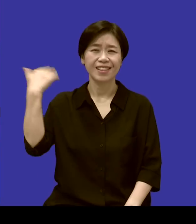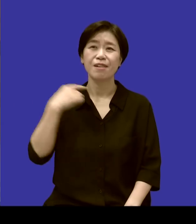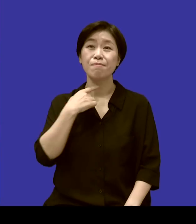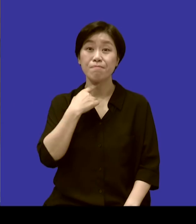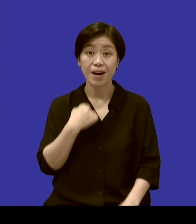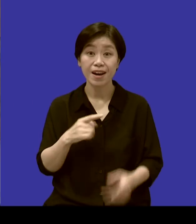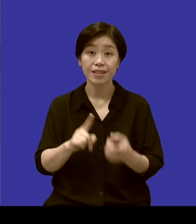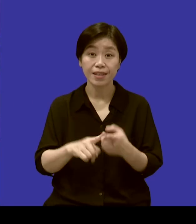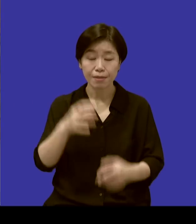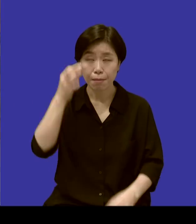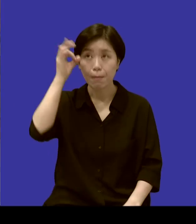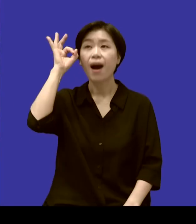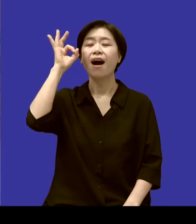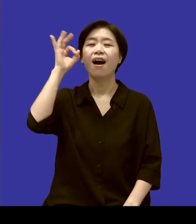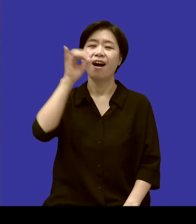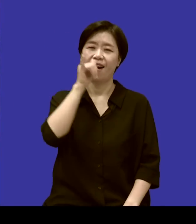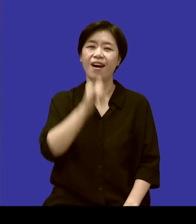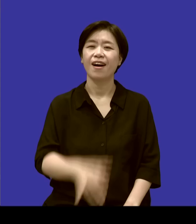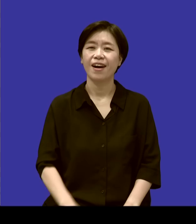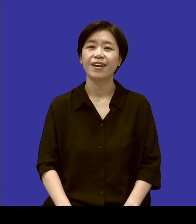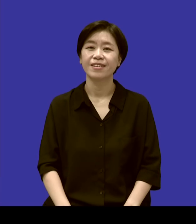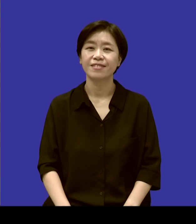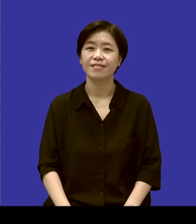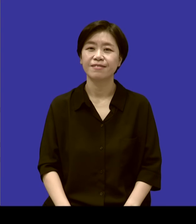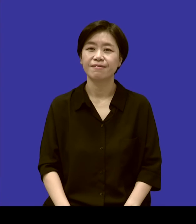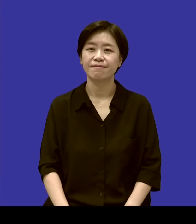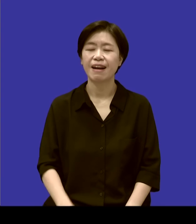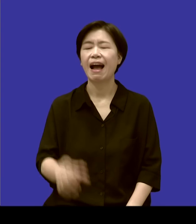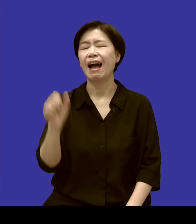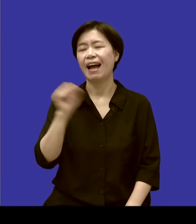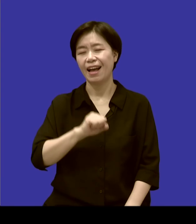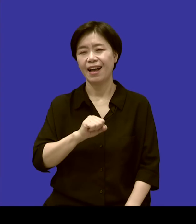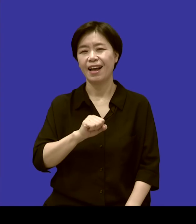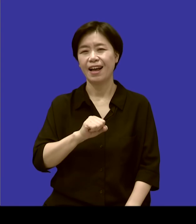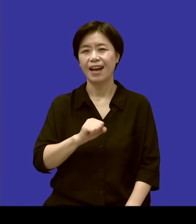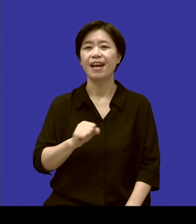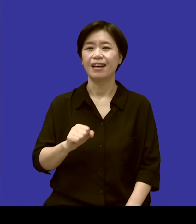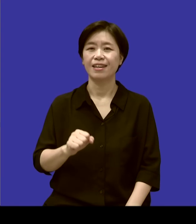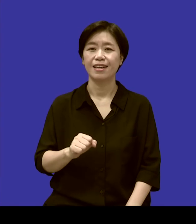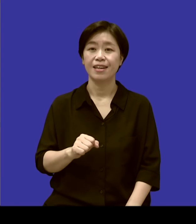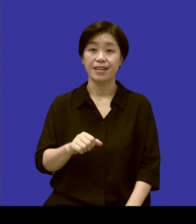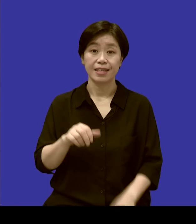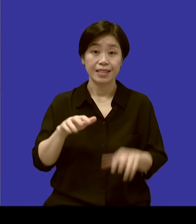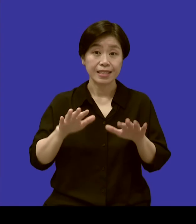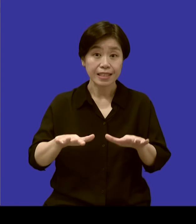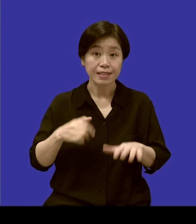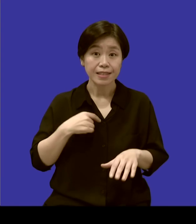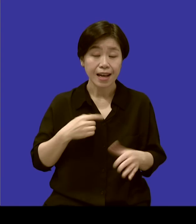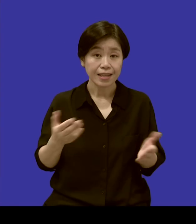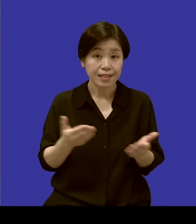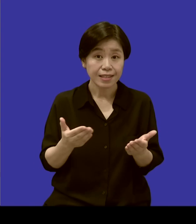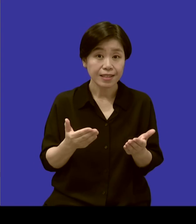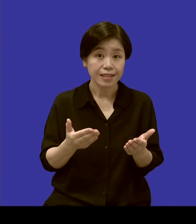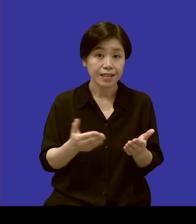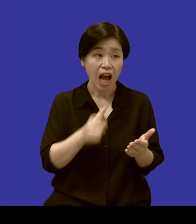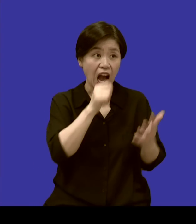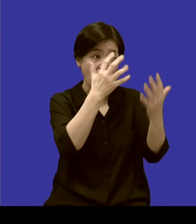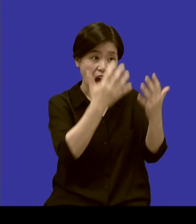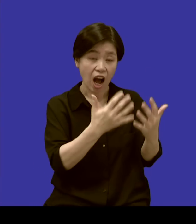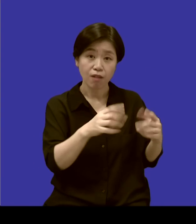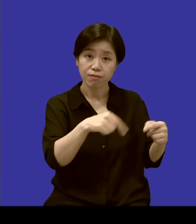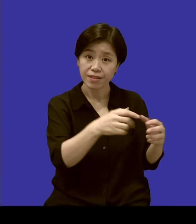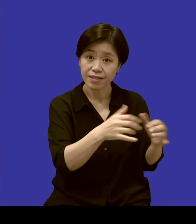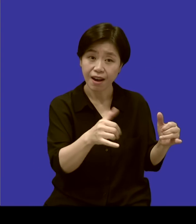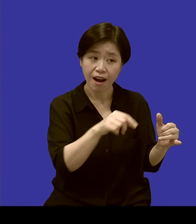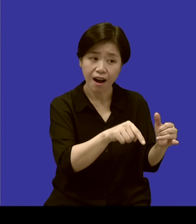하나님이 그걸 딱 생각나게 하시는 거예요. 그래서 내가 하나님이 이거를 계속 하라고 이러는 생각을 계속